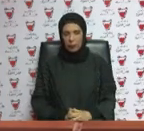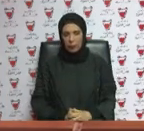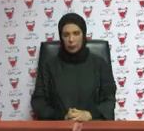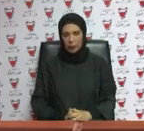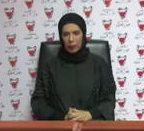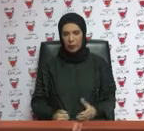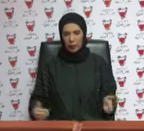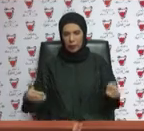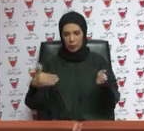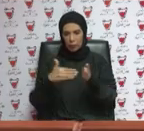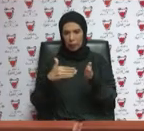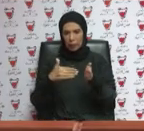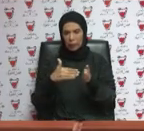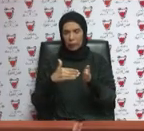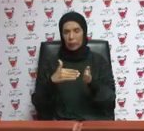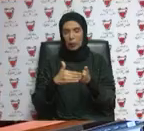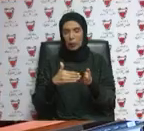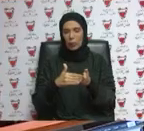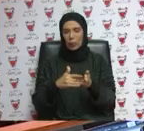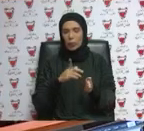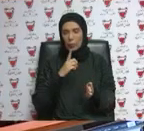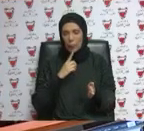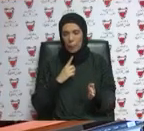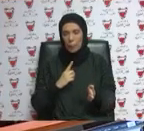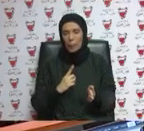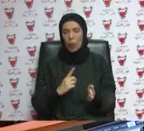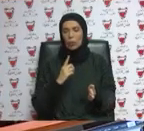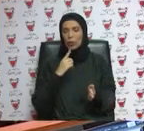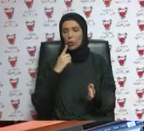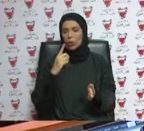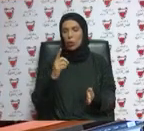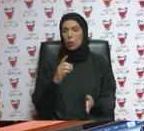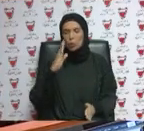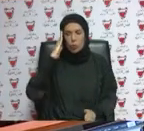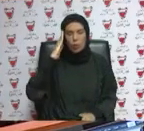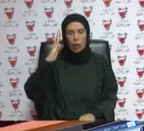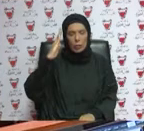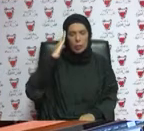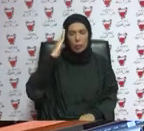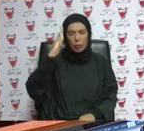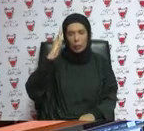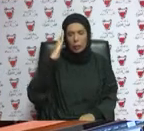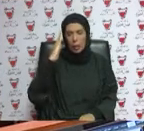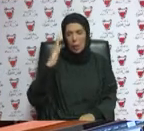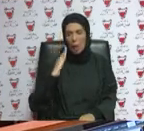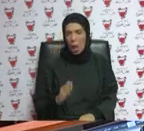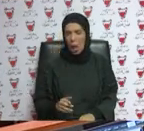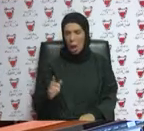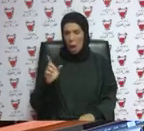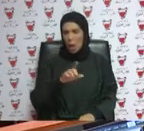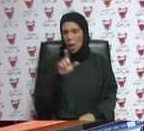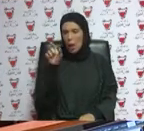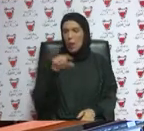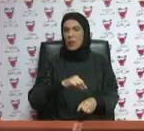في ختام مداخلتي أحب أني أتوجه بكلمة شكر لأبطال البحرين